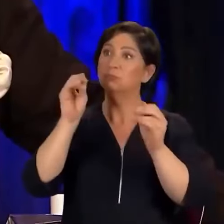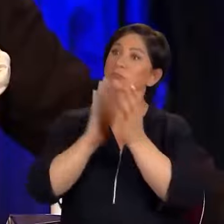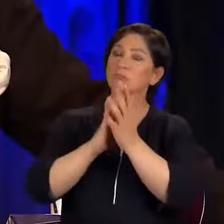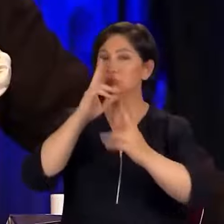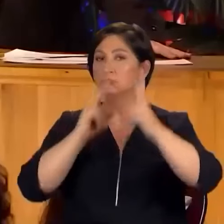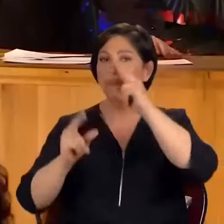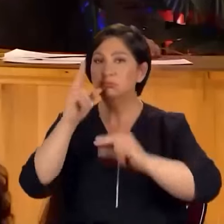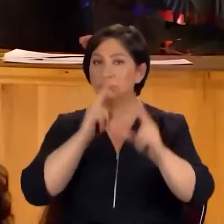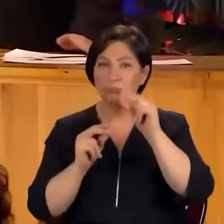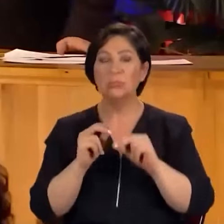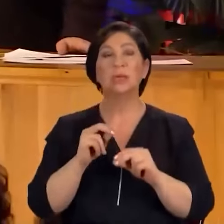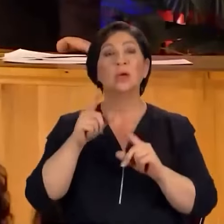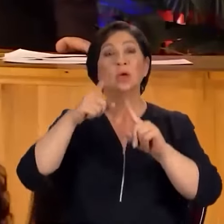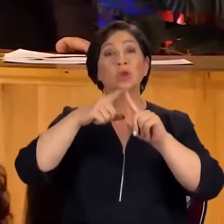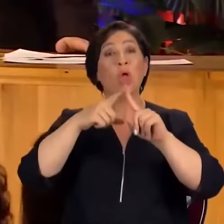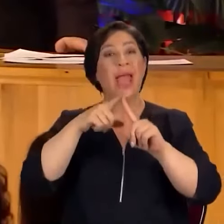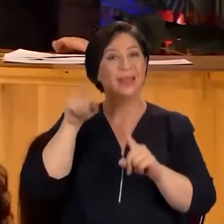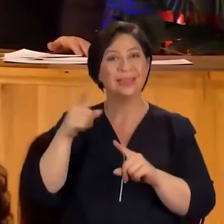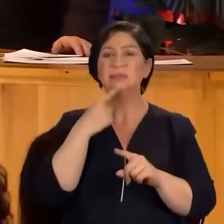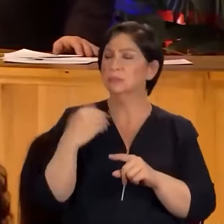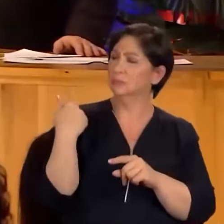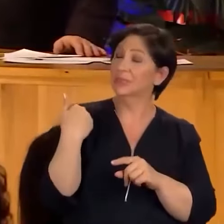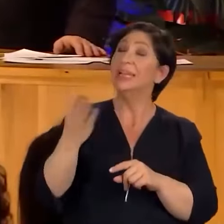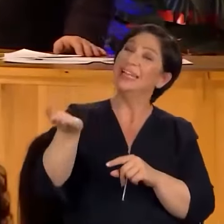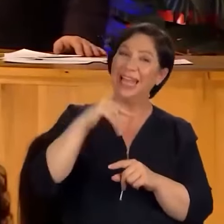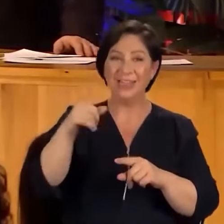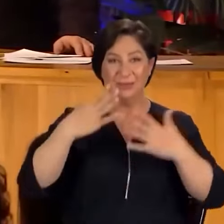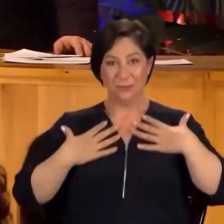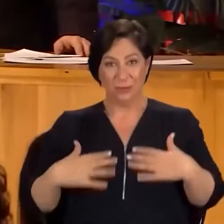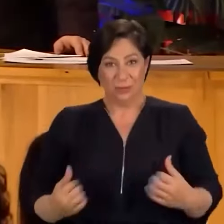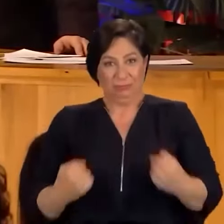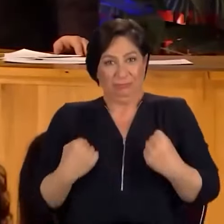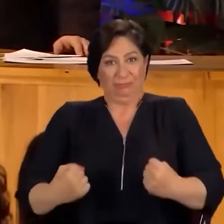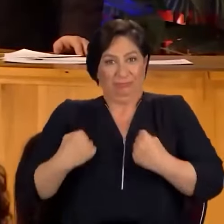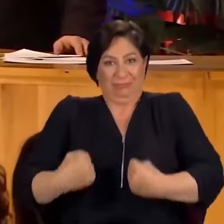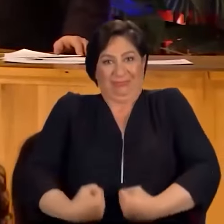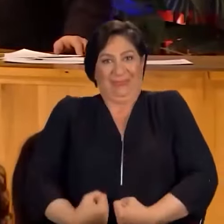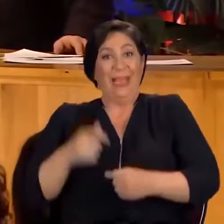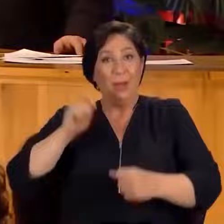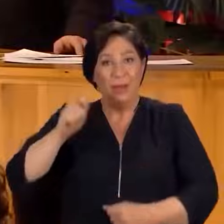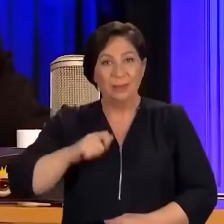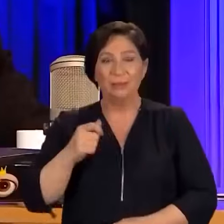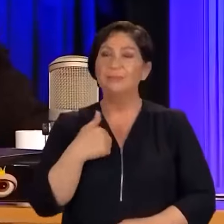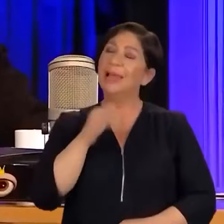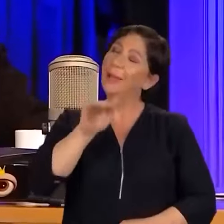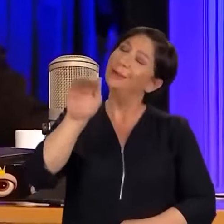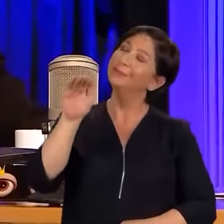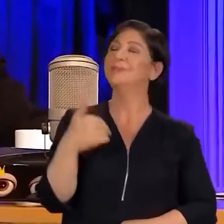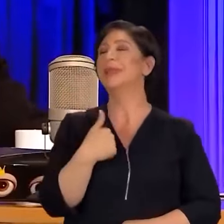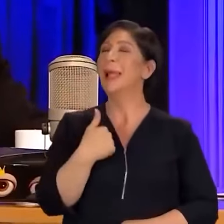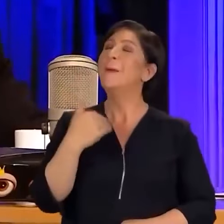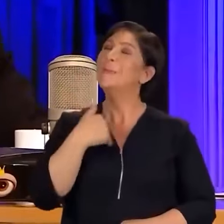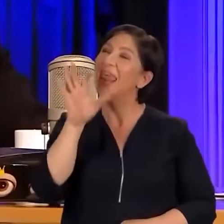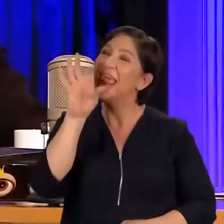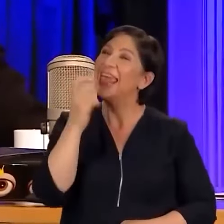görüyor. Ve Tolga Han sürekli bana der ki, gel senin şu vücudunu geliştirelim. Ben de ona hep diyorum ki,